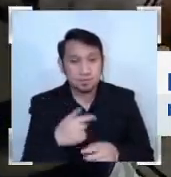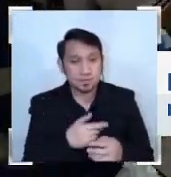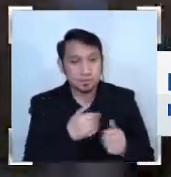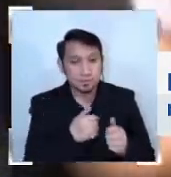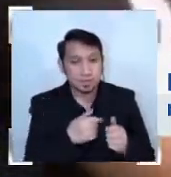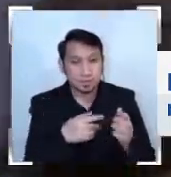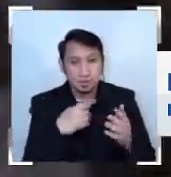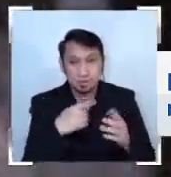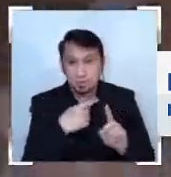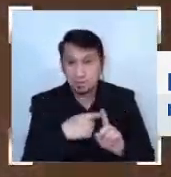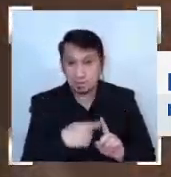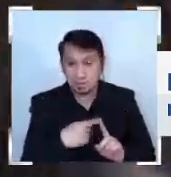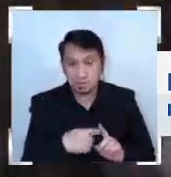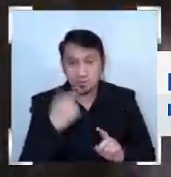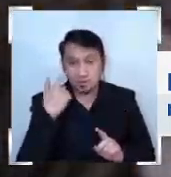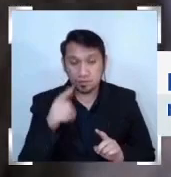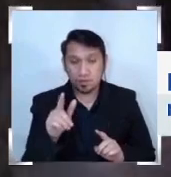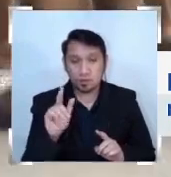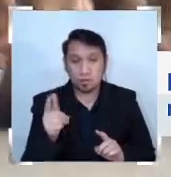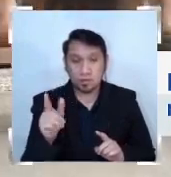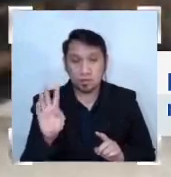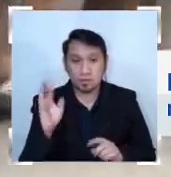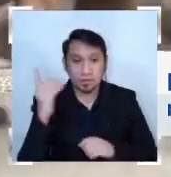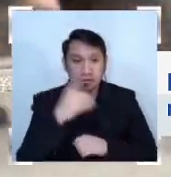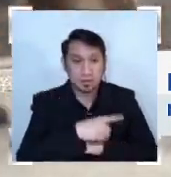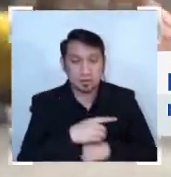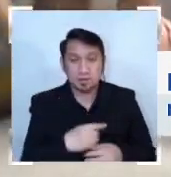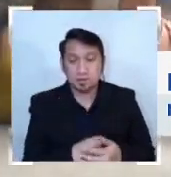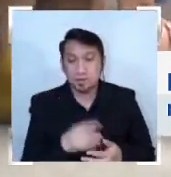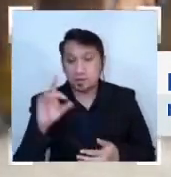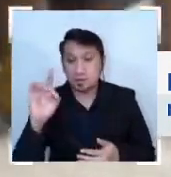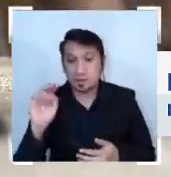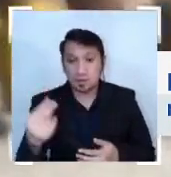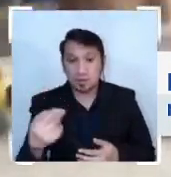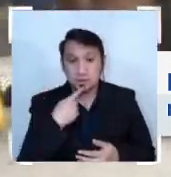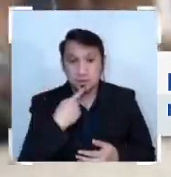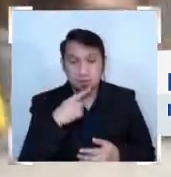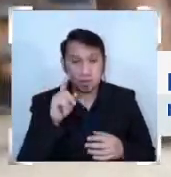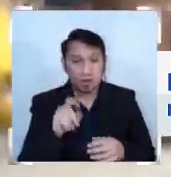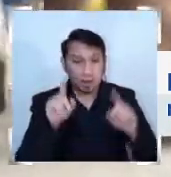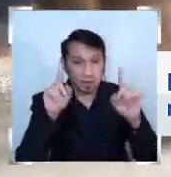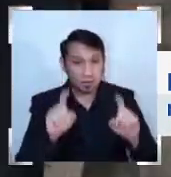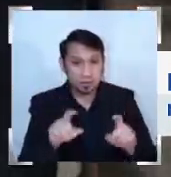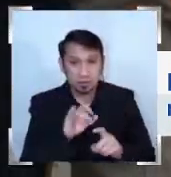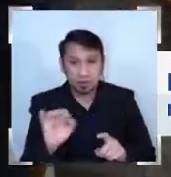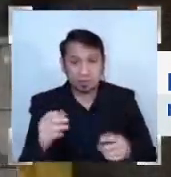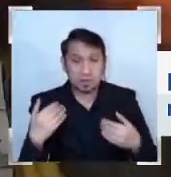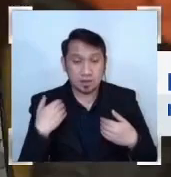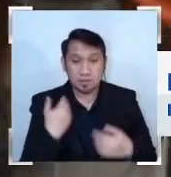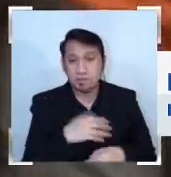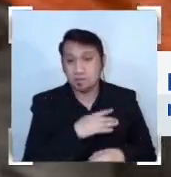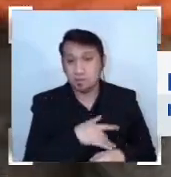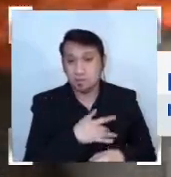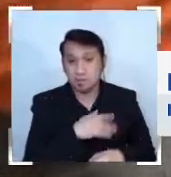sa susunod na 14 na araw. Paalala po ng DOH sa publiko, magpa-test na agad kung magkakasintomas at